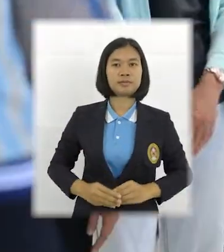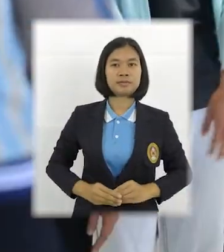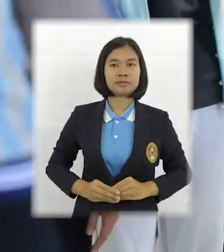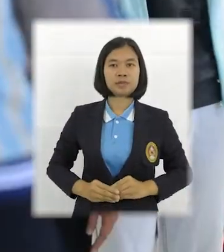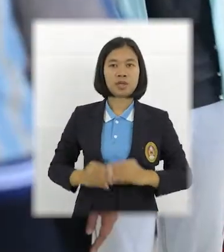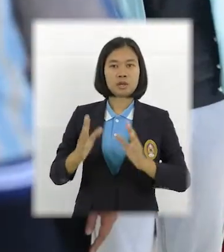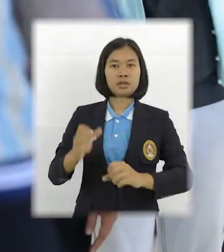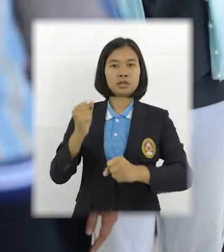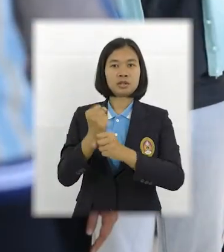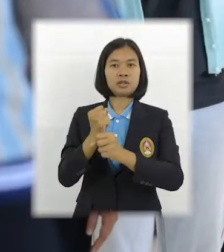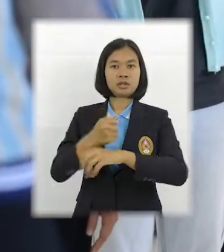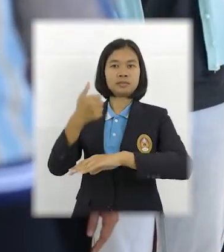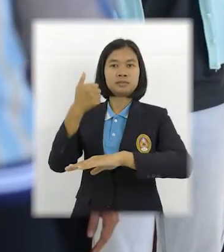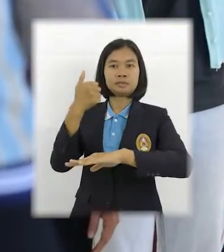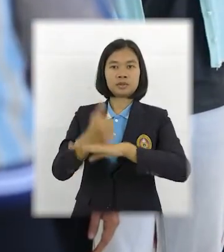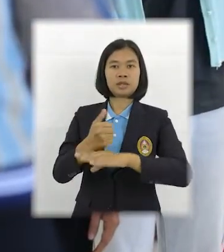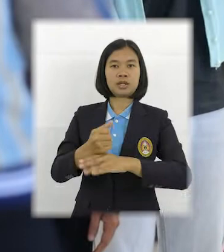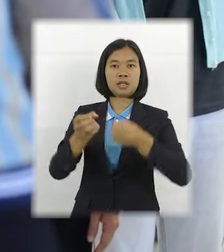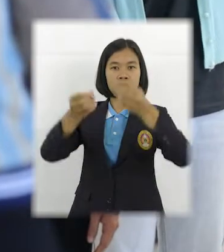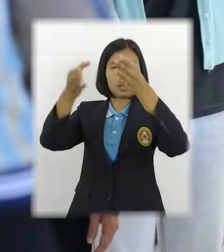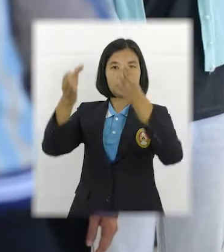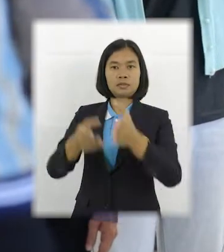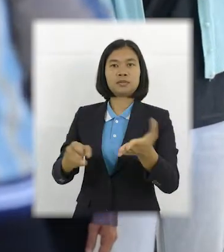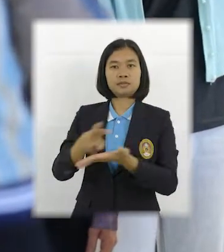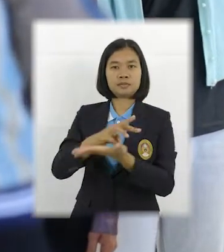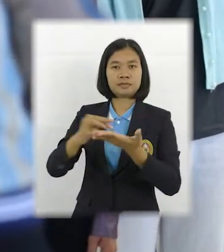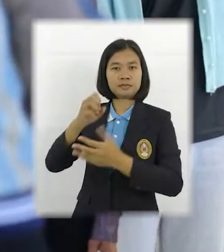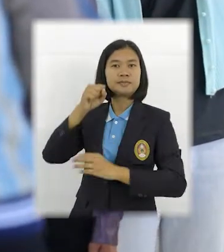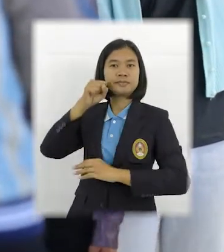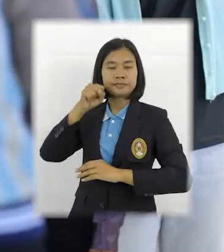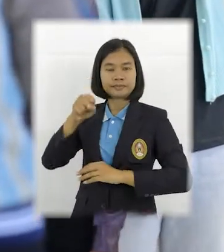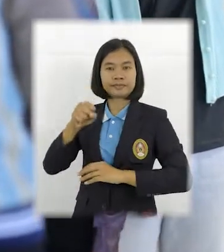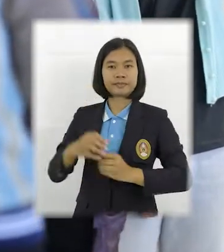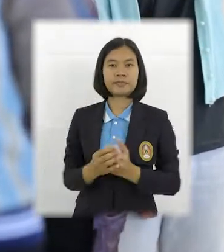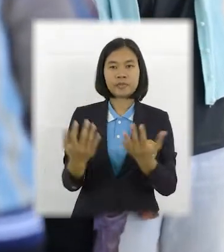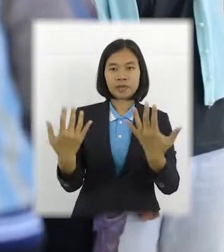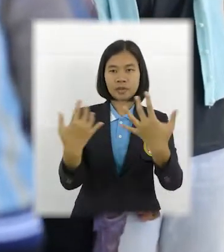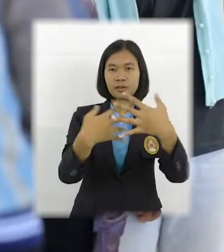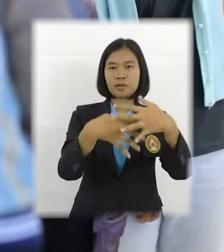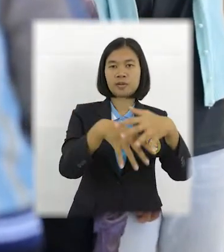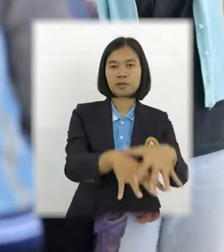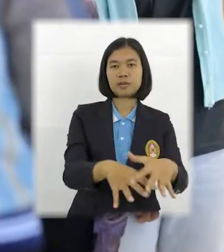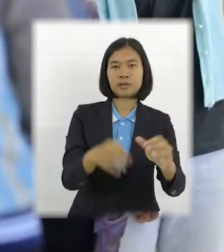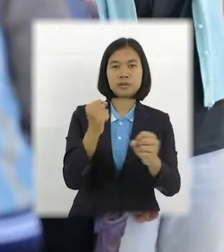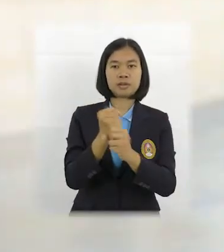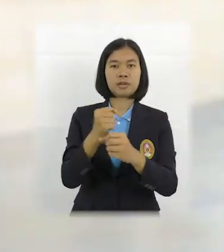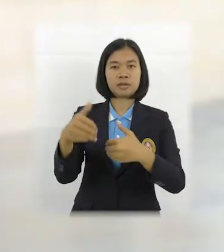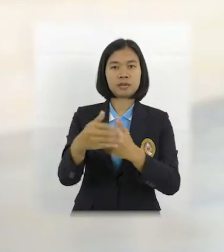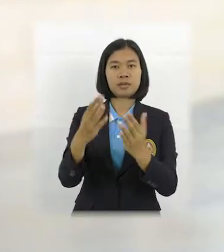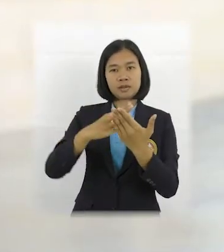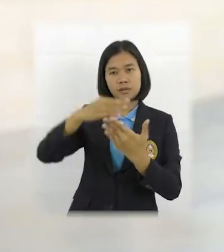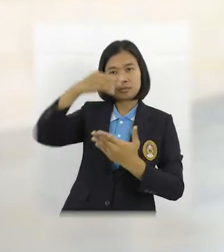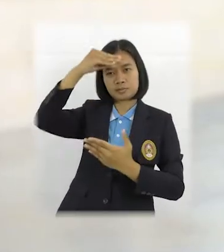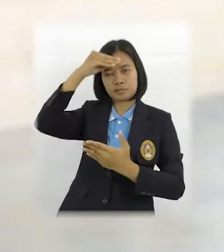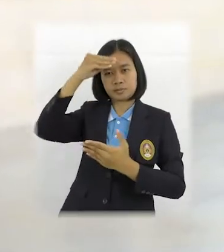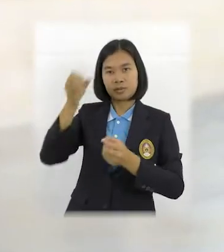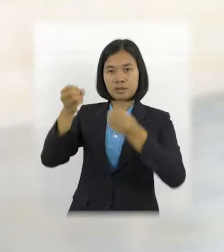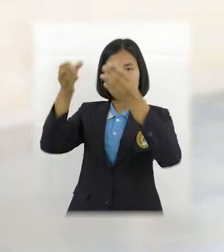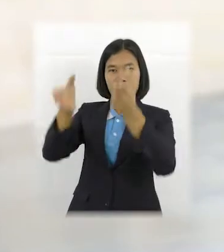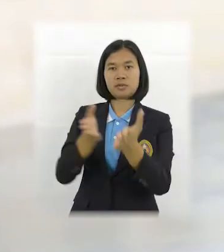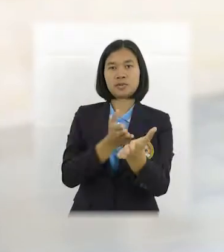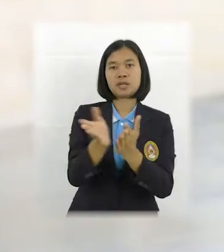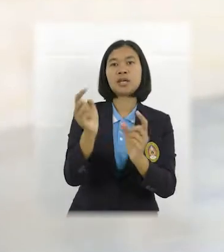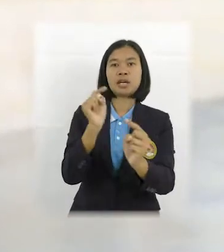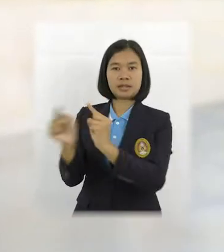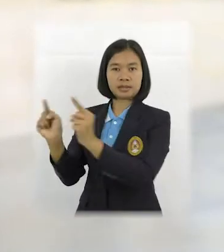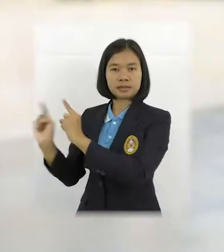SNRU ของผู้ที่ทำหน้าที่ครูทั้งในมหาวิทยาลัยราชภัฏสกลนครมารวมตัวกันเพื่อสร้างบรรยากาศแห่งการเรียนรู้ของครู